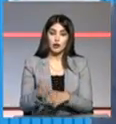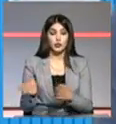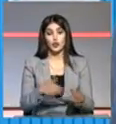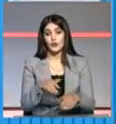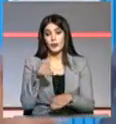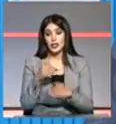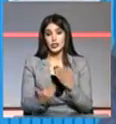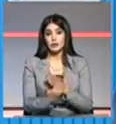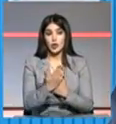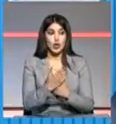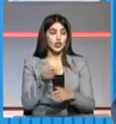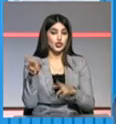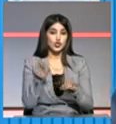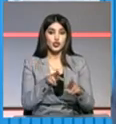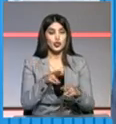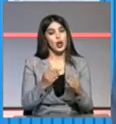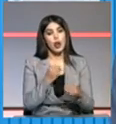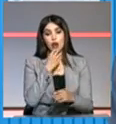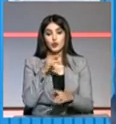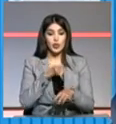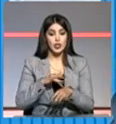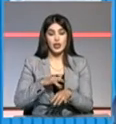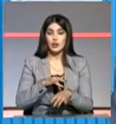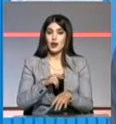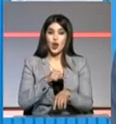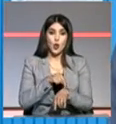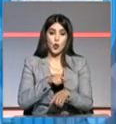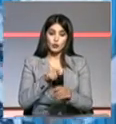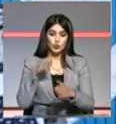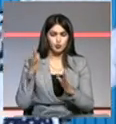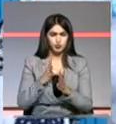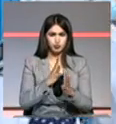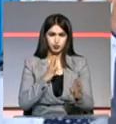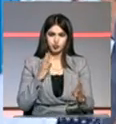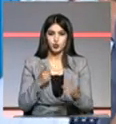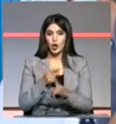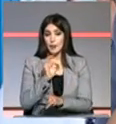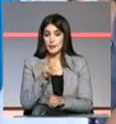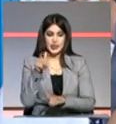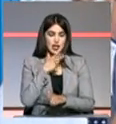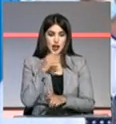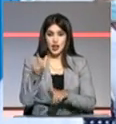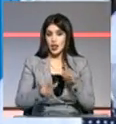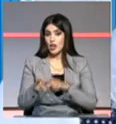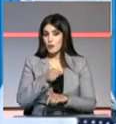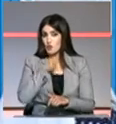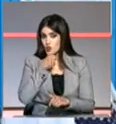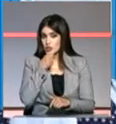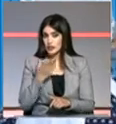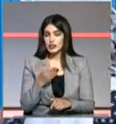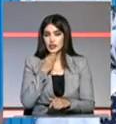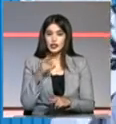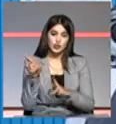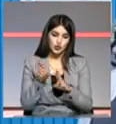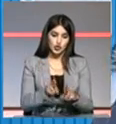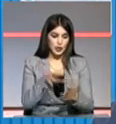العشية، وهذا كله يأثر على المواعيد وتولي وقتها في فترة ما تولي عندنا اكتظاظ بالنسبة للمسنين اللي عندهم مثلا يجي